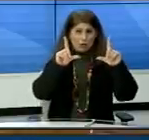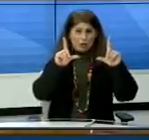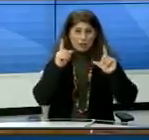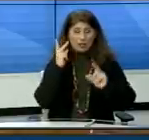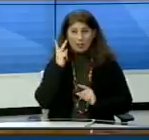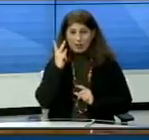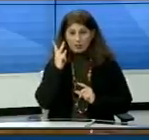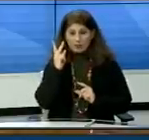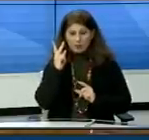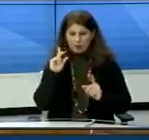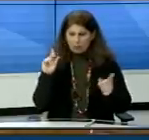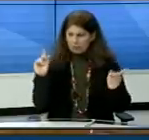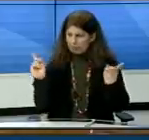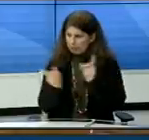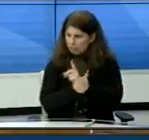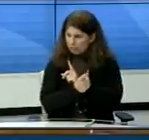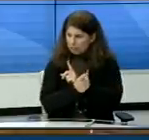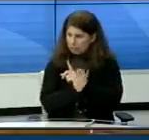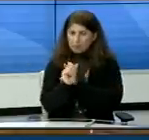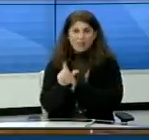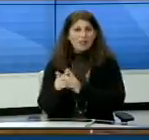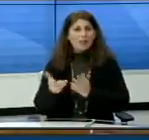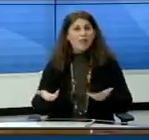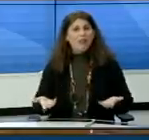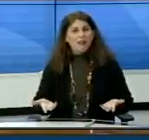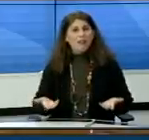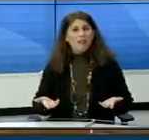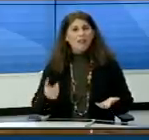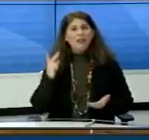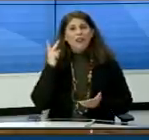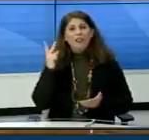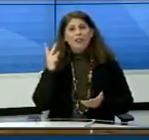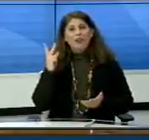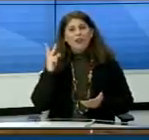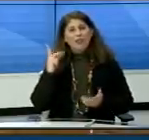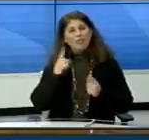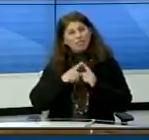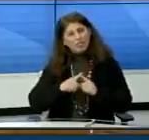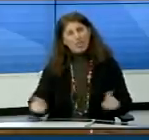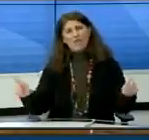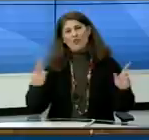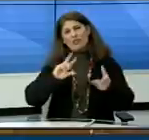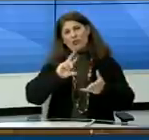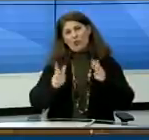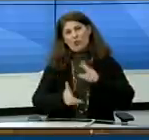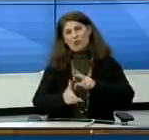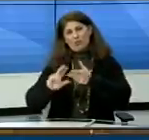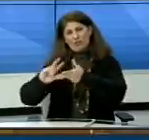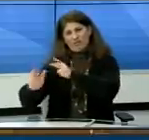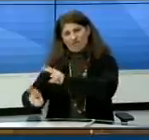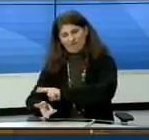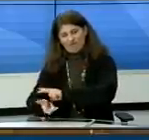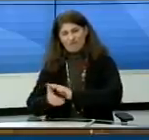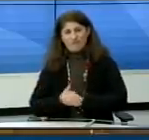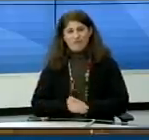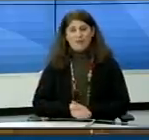δύο αντίρροπα μηνύματα, τελικά δύο διαφορετικοί κόσμοι.